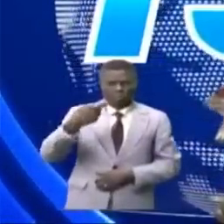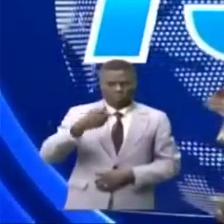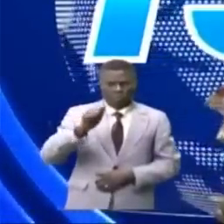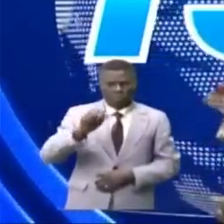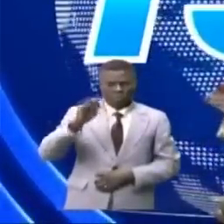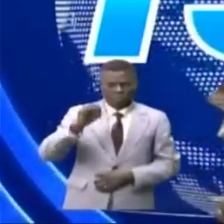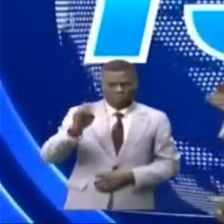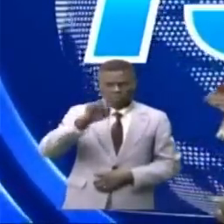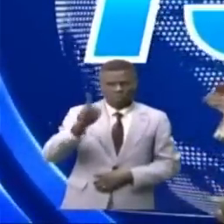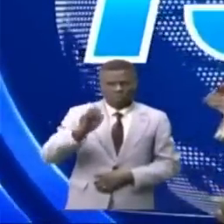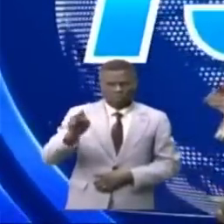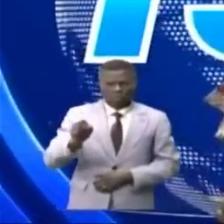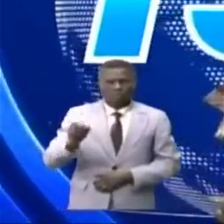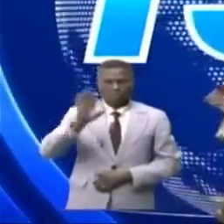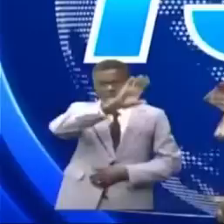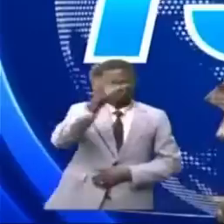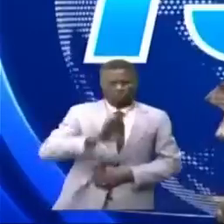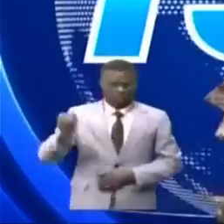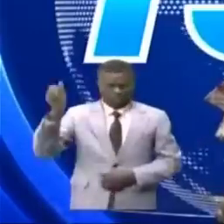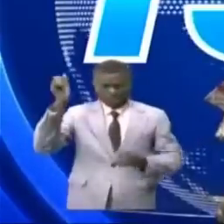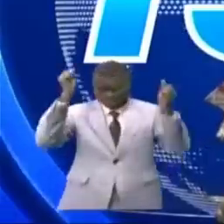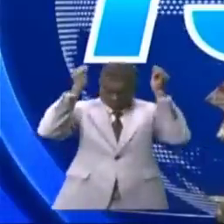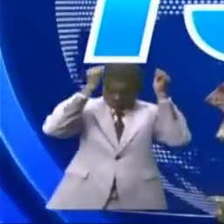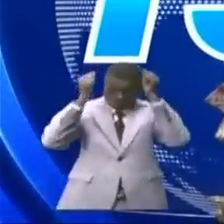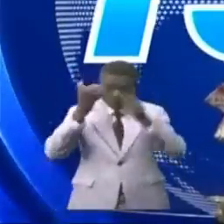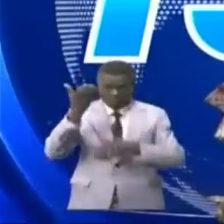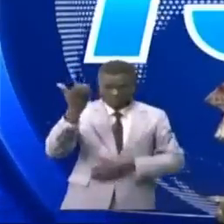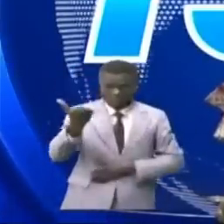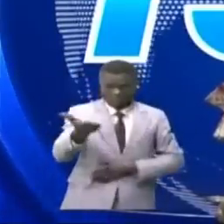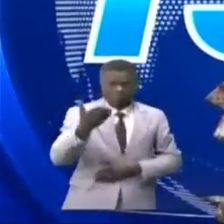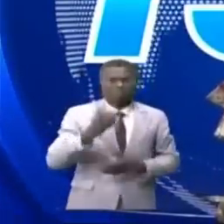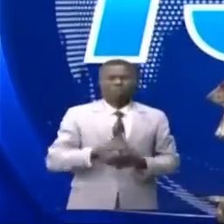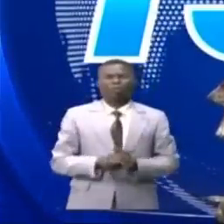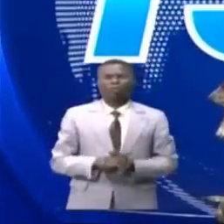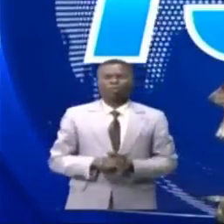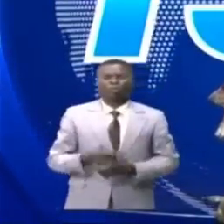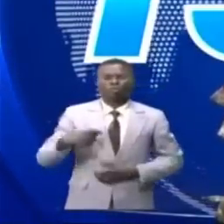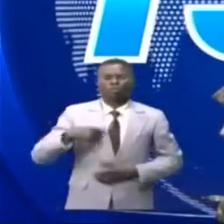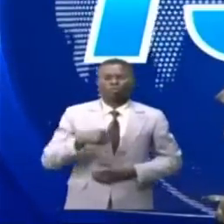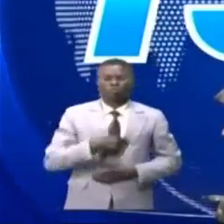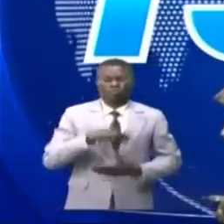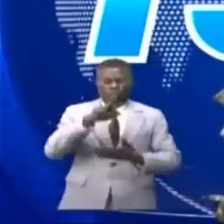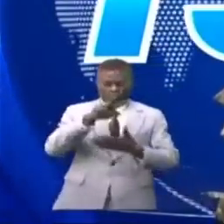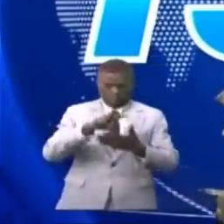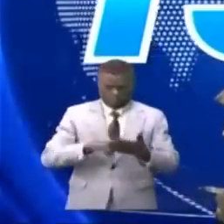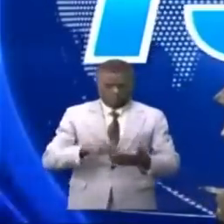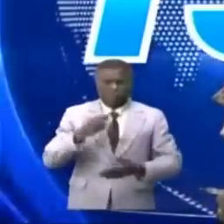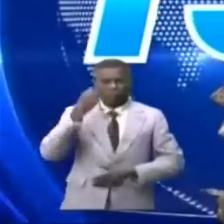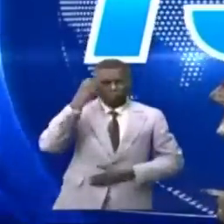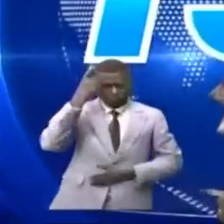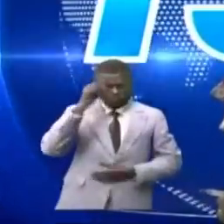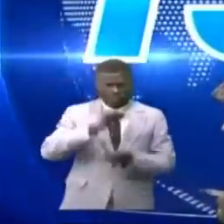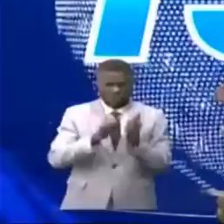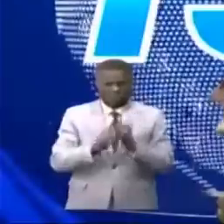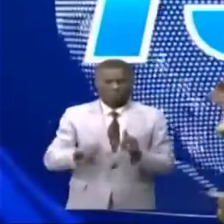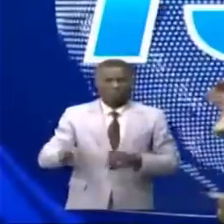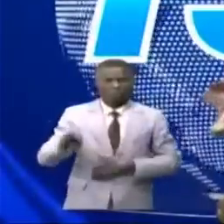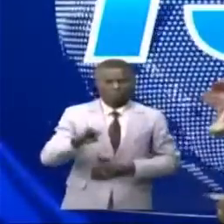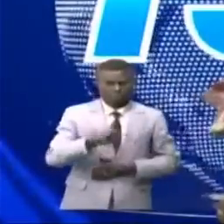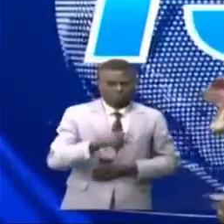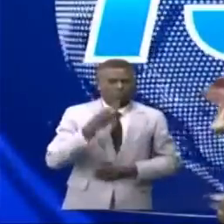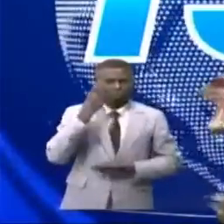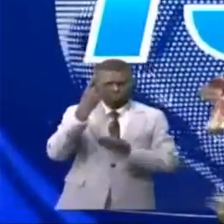de Maluku. Un propos recueilli d'Iverson Kabwaba. Nous avons eu aujourd'hui l'opportunité de pouvoir